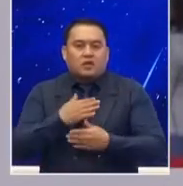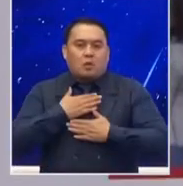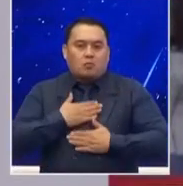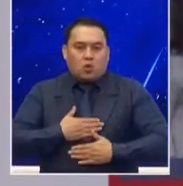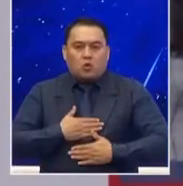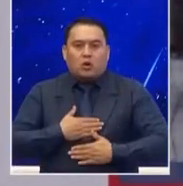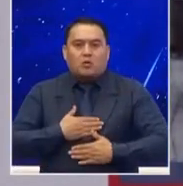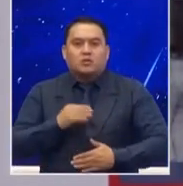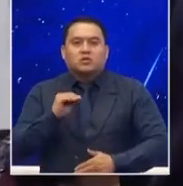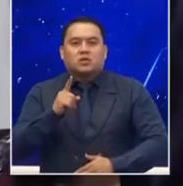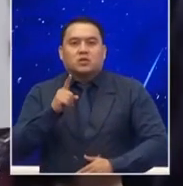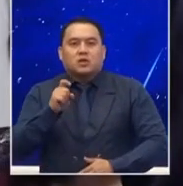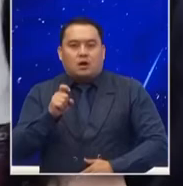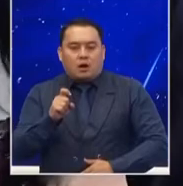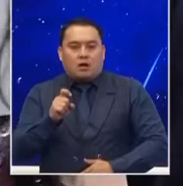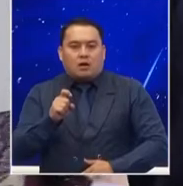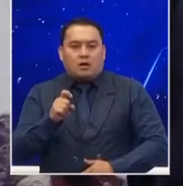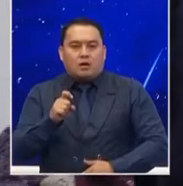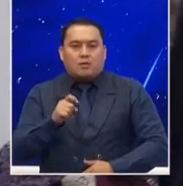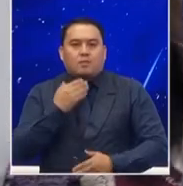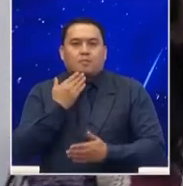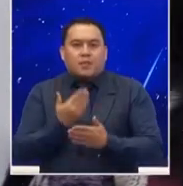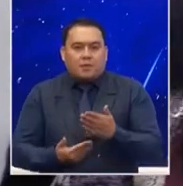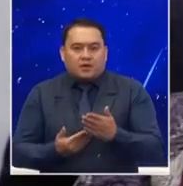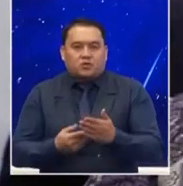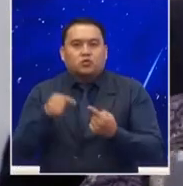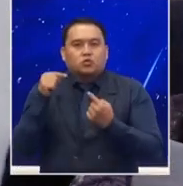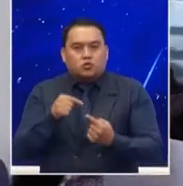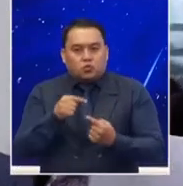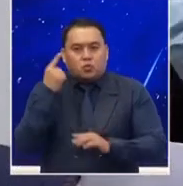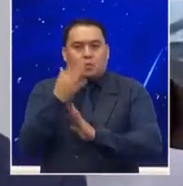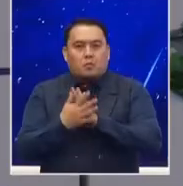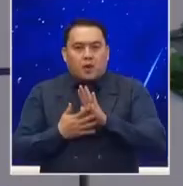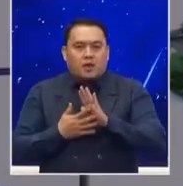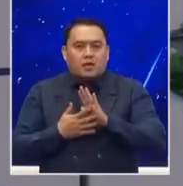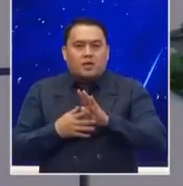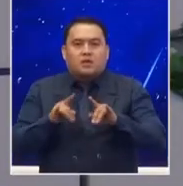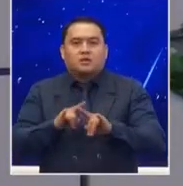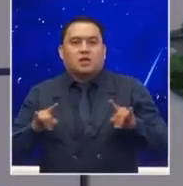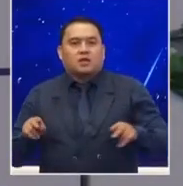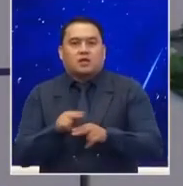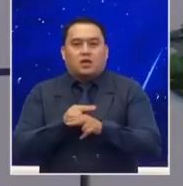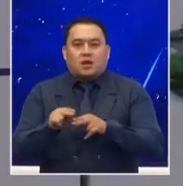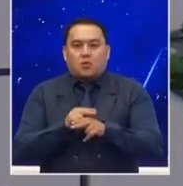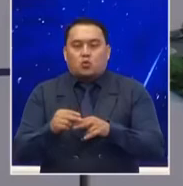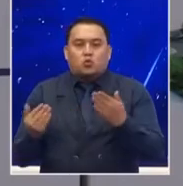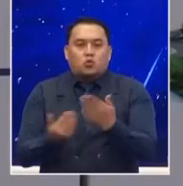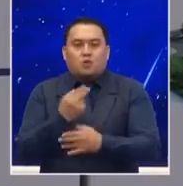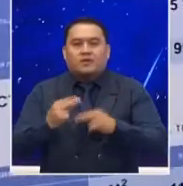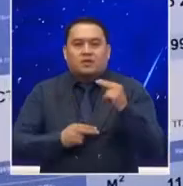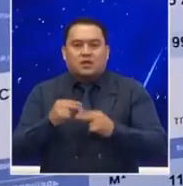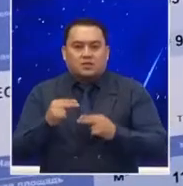что по ЖКХ попросил. Четко, ясно, понятно. Мына мектеп садиктерінде капремонт и новое строительство,